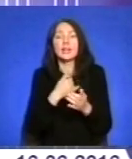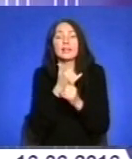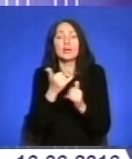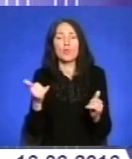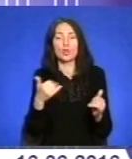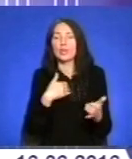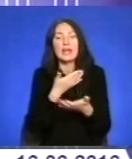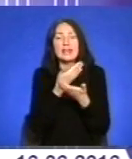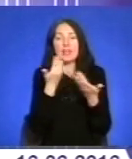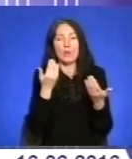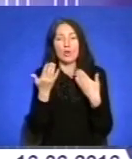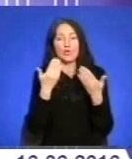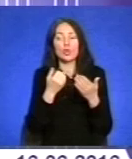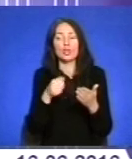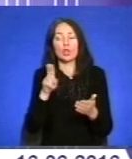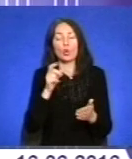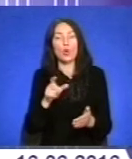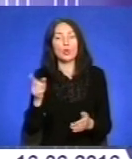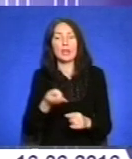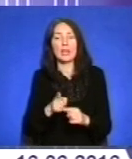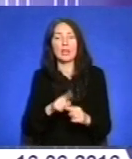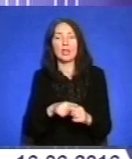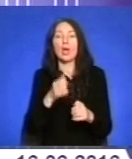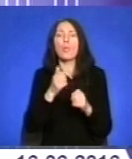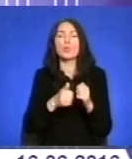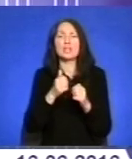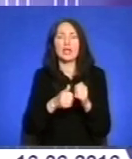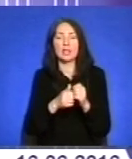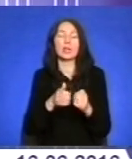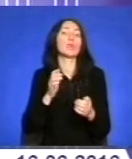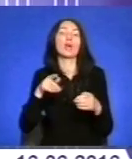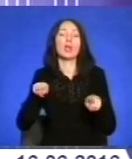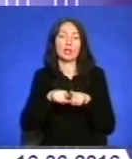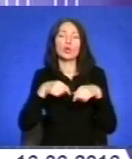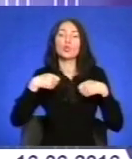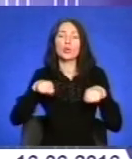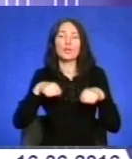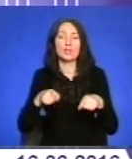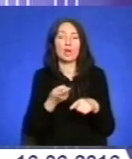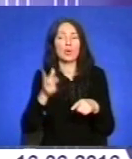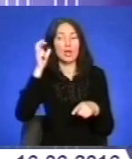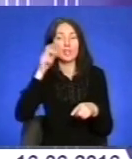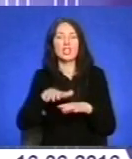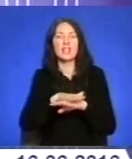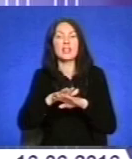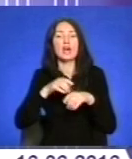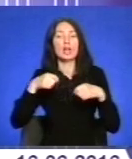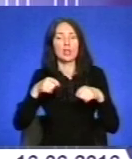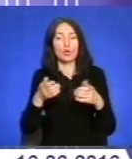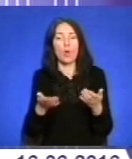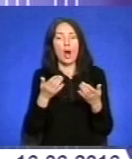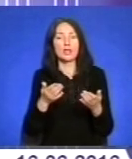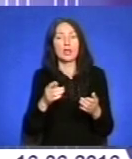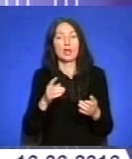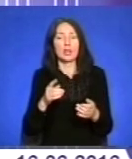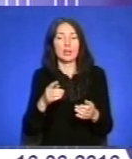немає відношення до людей, які є посередниками і безпосередніми продавцями цього продукту на ринку. Але з її